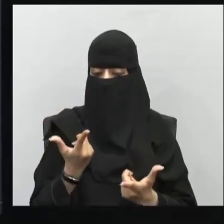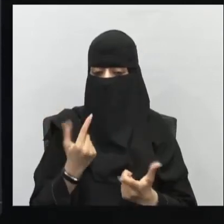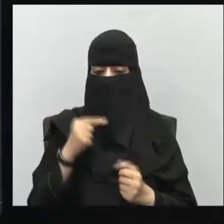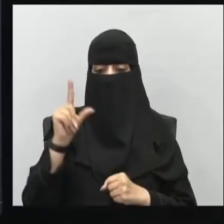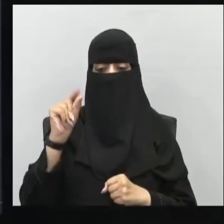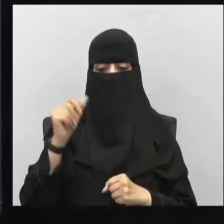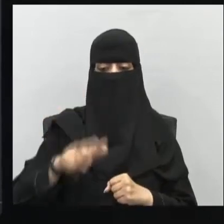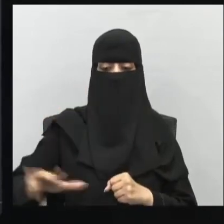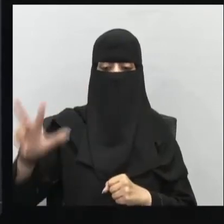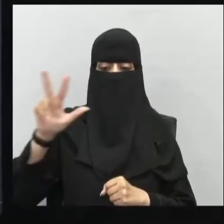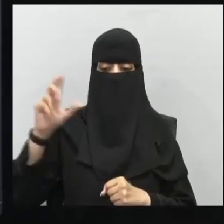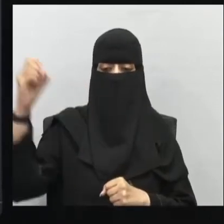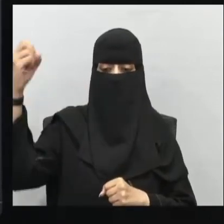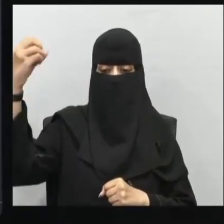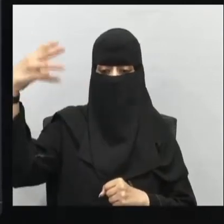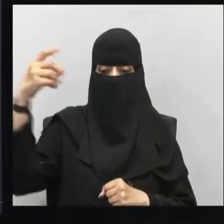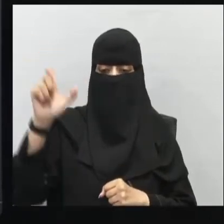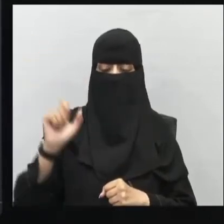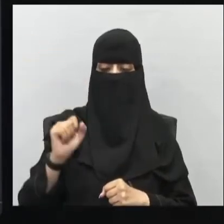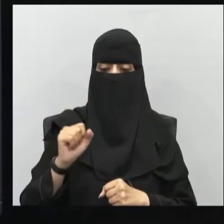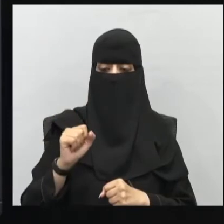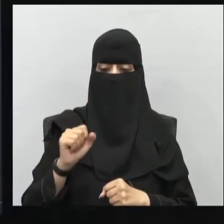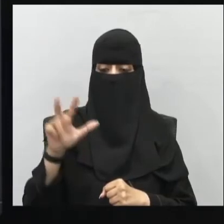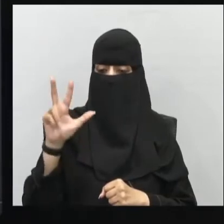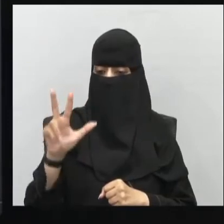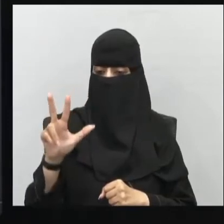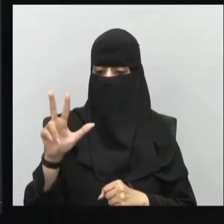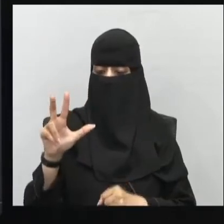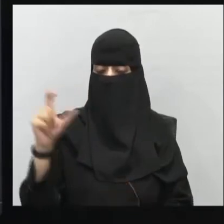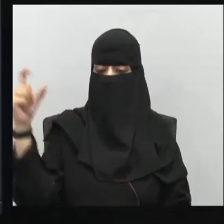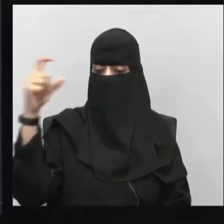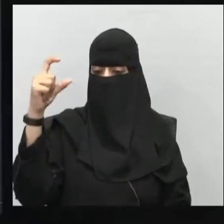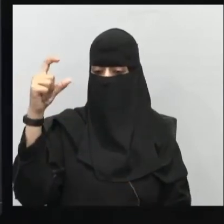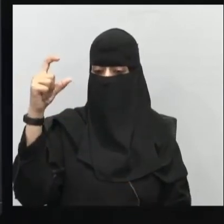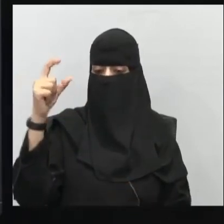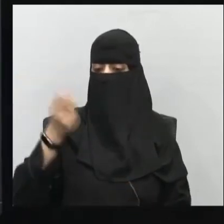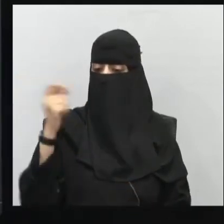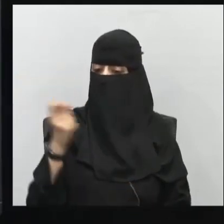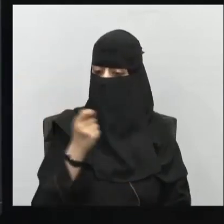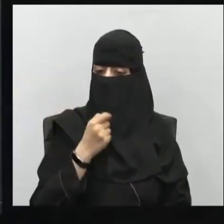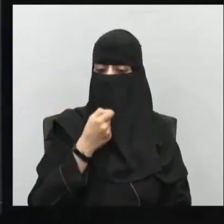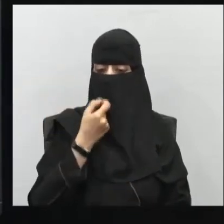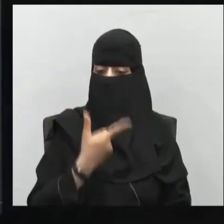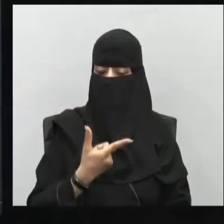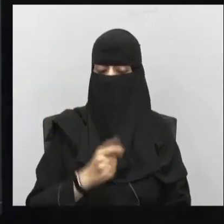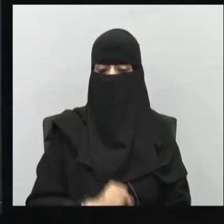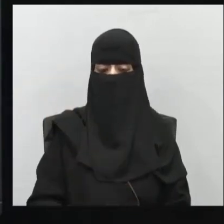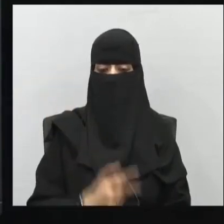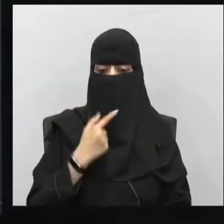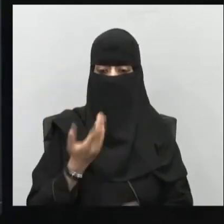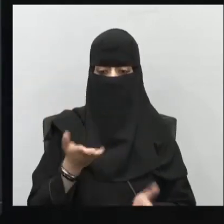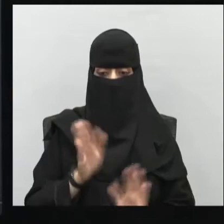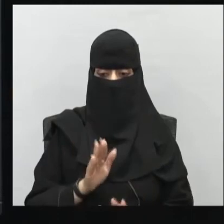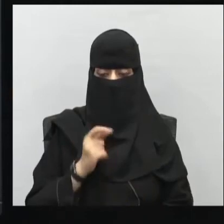أحسنتم، اللون شمسية تكتب ولا تنطق، أيضا اللون قمرية تكتب وتنطق، أيضا